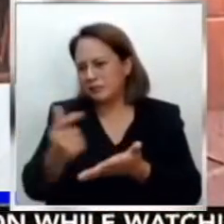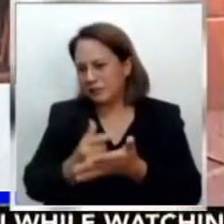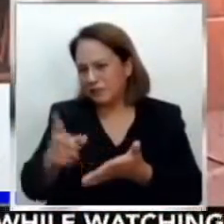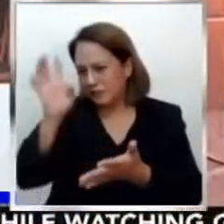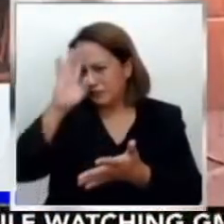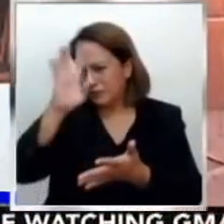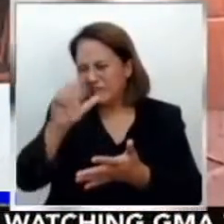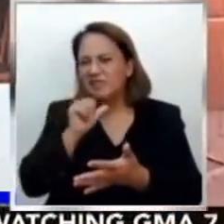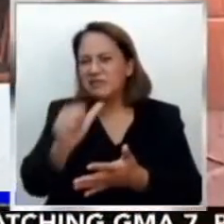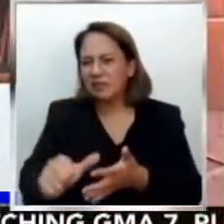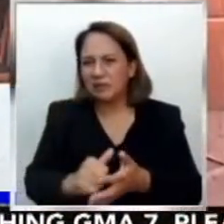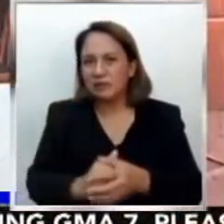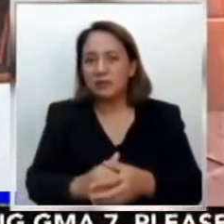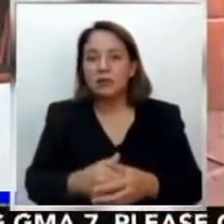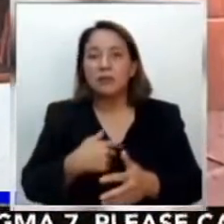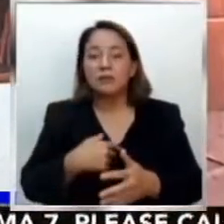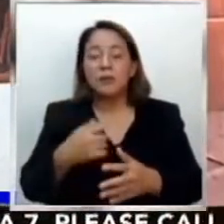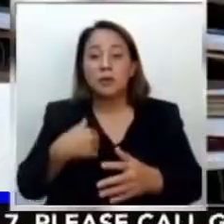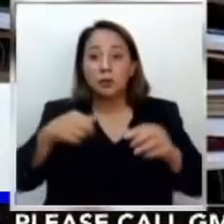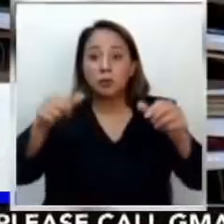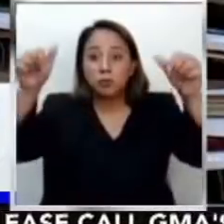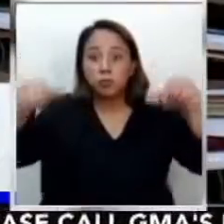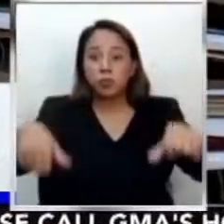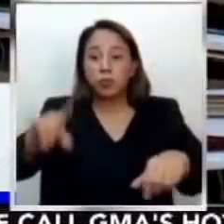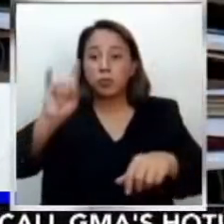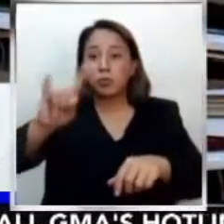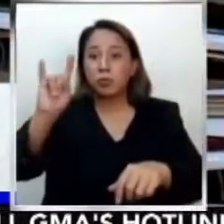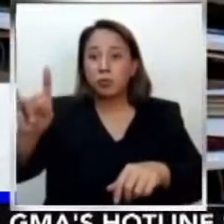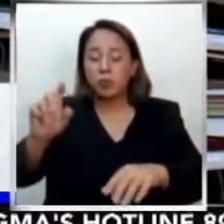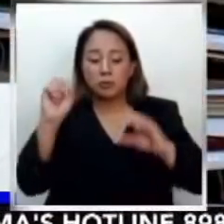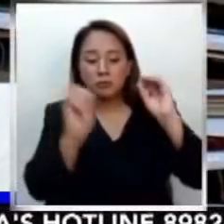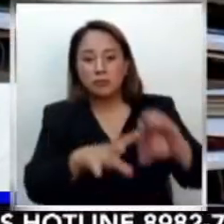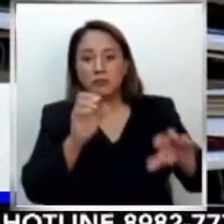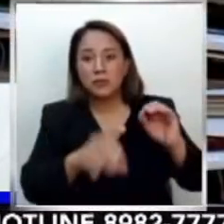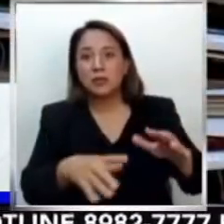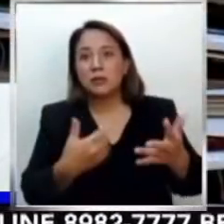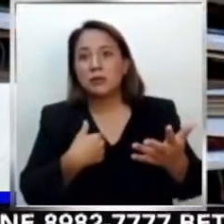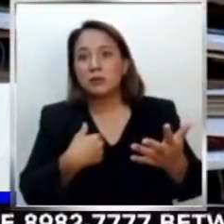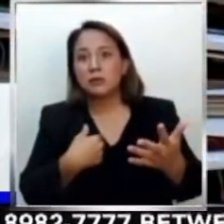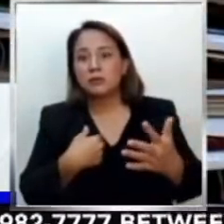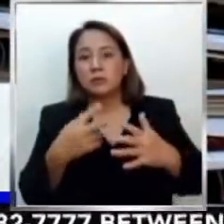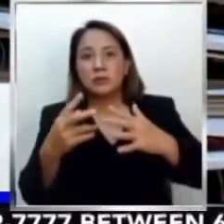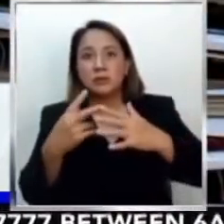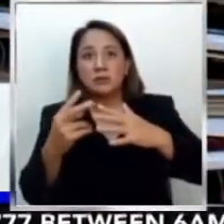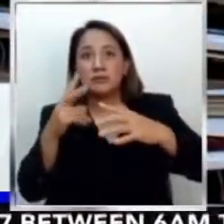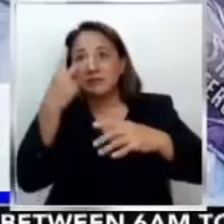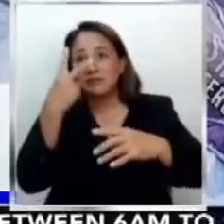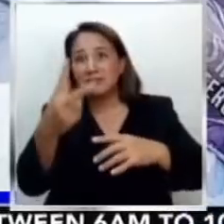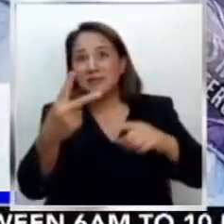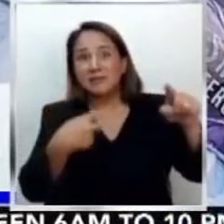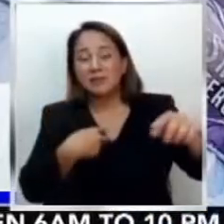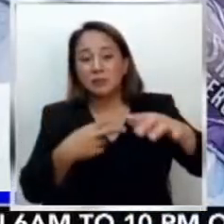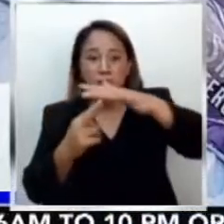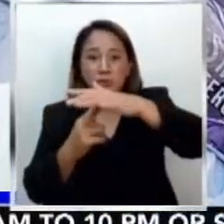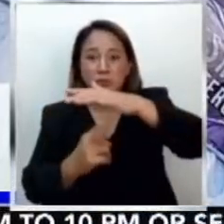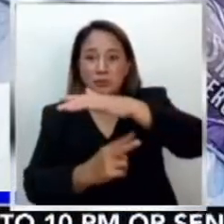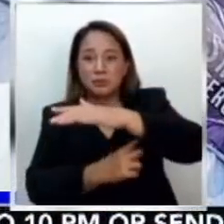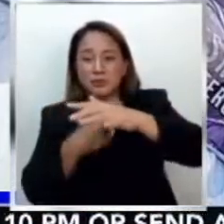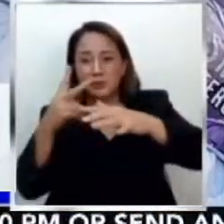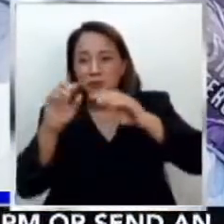campaign parafernalia na iniwang nakatambak sa ilalim ng Ortigas Flyover. Ayon sa MMDA, nasa